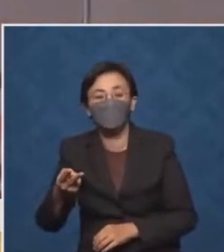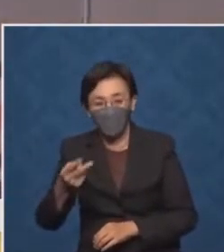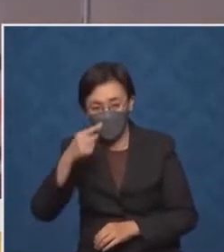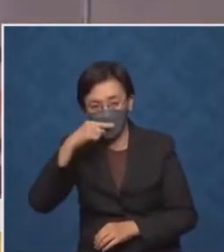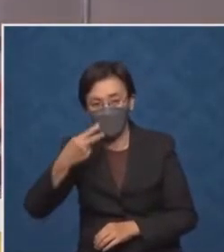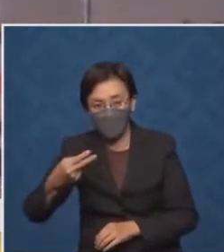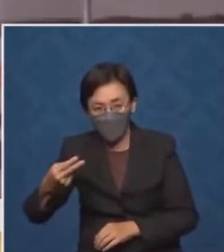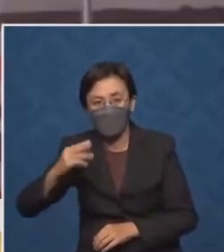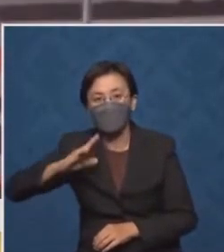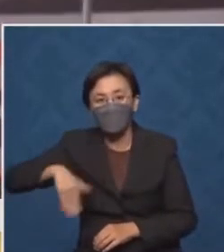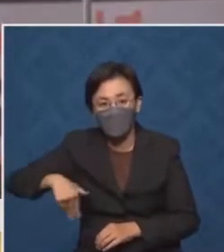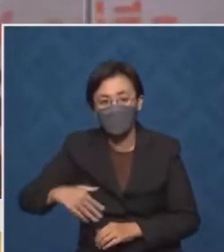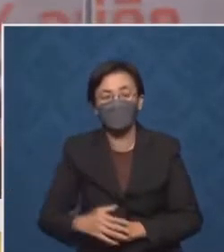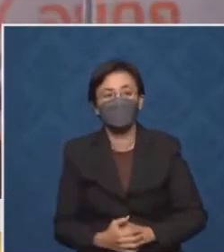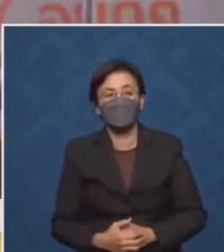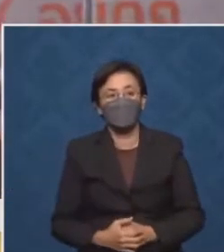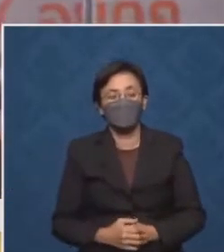ได้